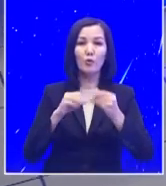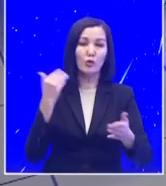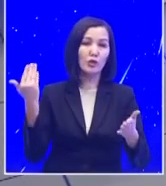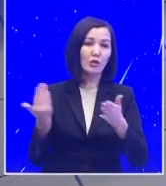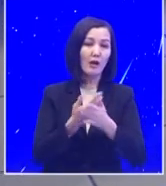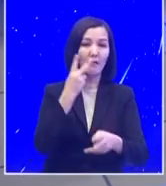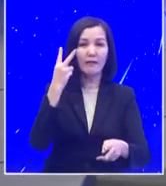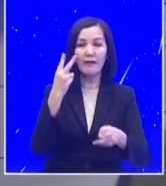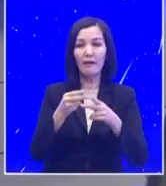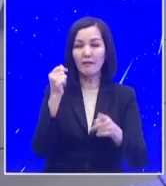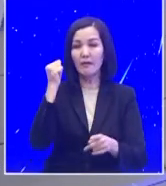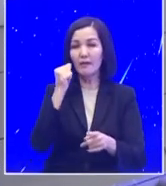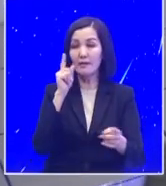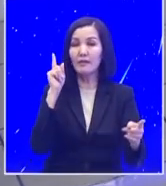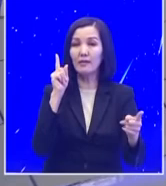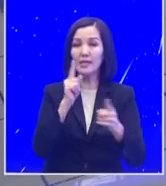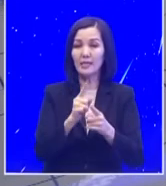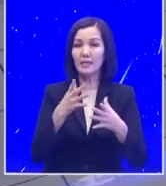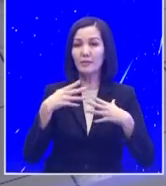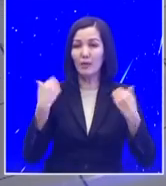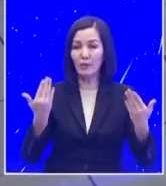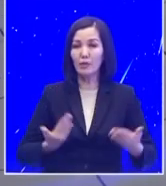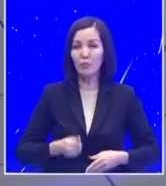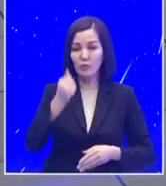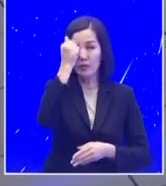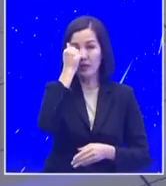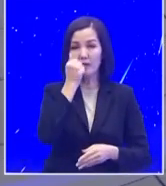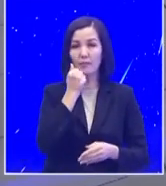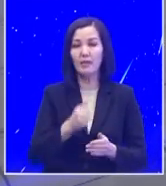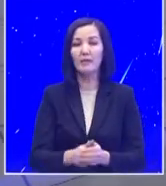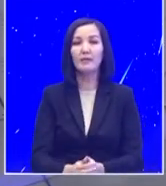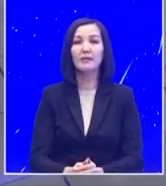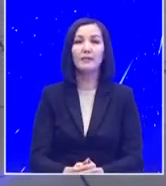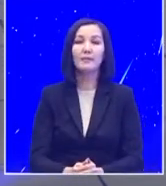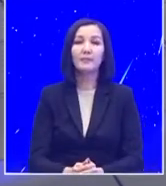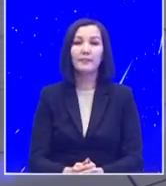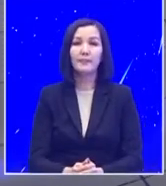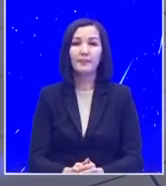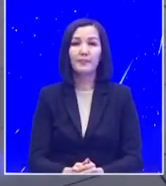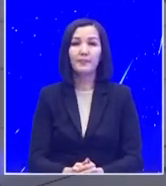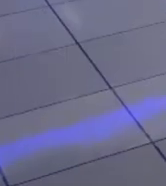Қадірменді ағайын, бүгінгі айтар ақпаратымыз осы. Біз өздеріңізбен ертең эфирде қауышамыз. Аман сау болыңыздар.